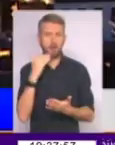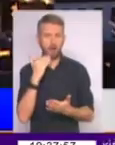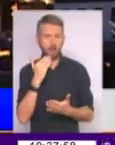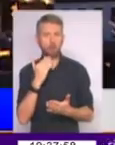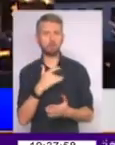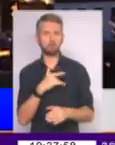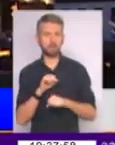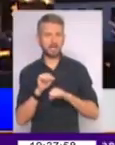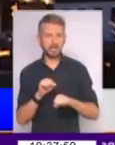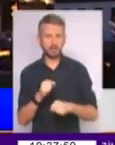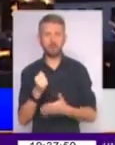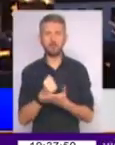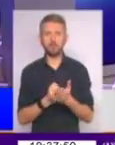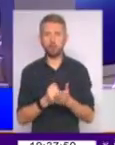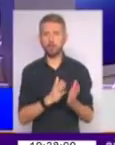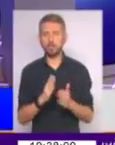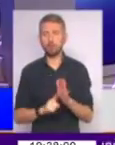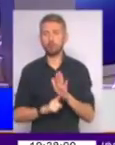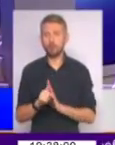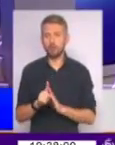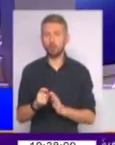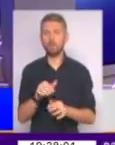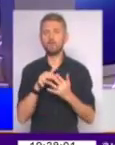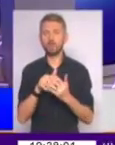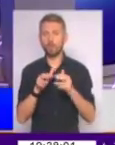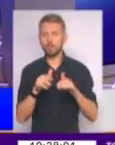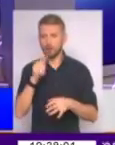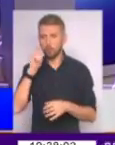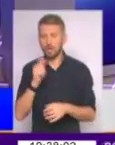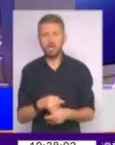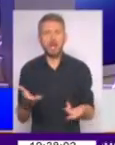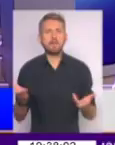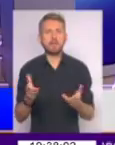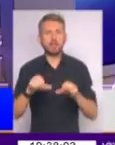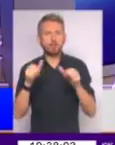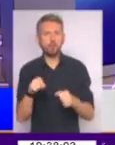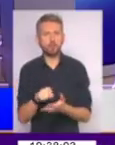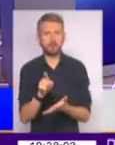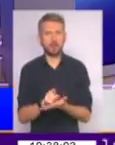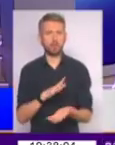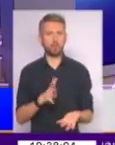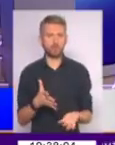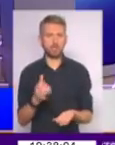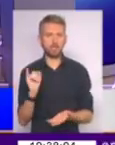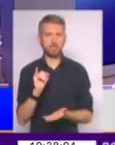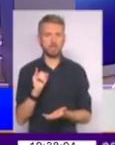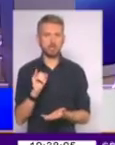давно уже візового режиму, ще з початку військових дій в Україні. Але в якій формі він має бути? І чи